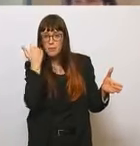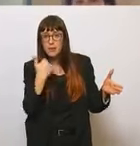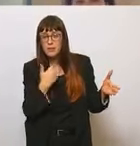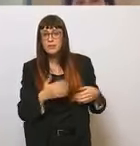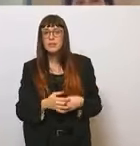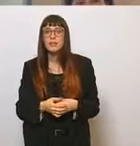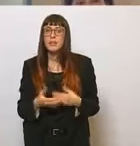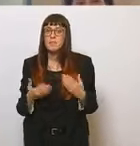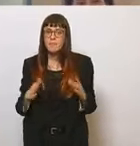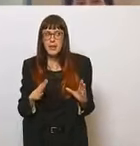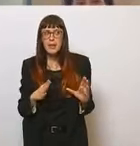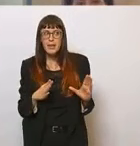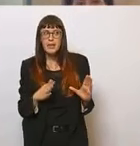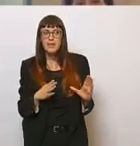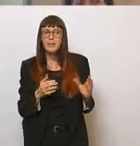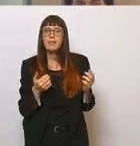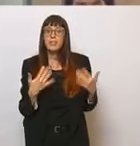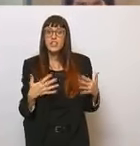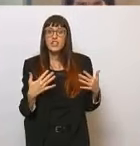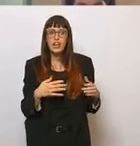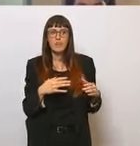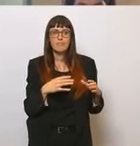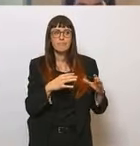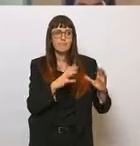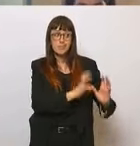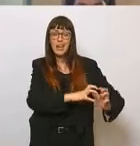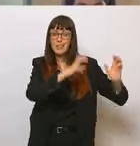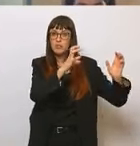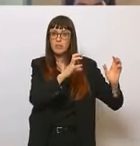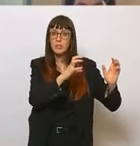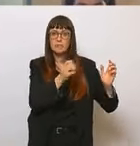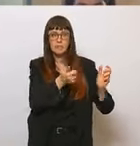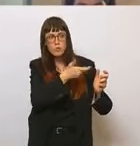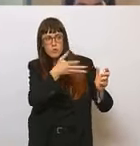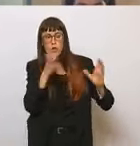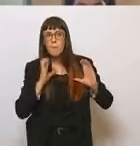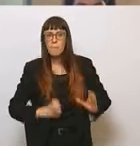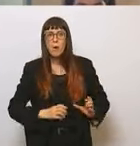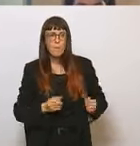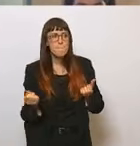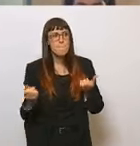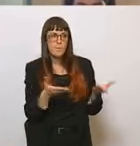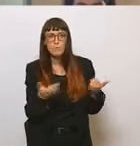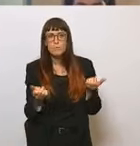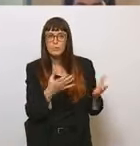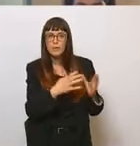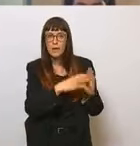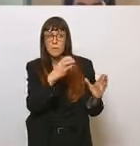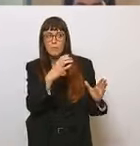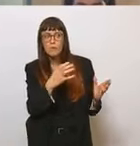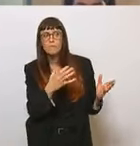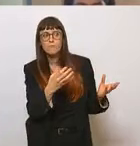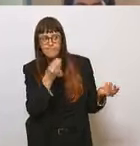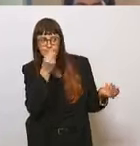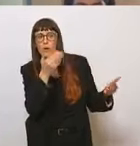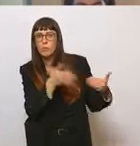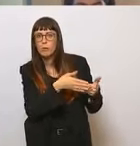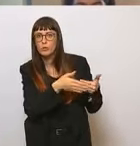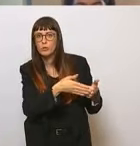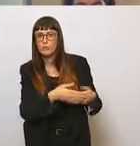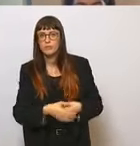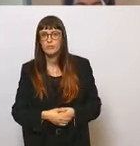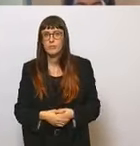propositions des membres du Congrès qu'il y a cet alignement qui existe d'une certaine manière. Et nous avons aussi